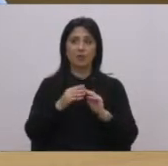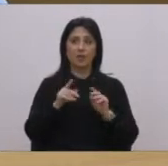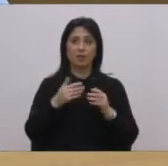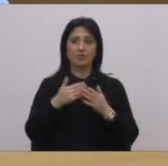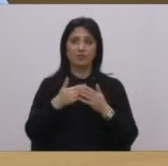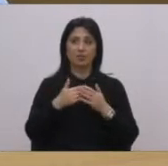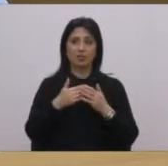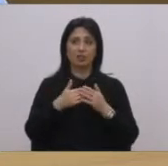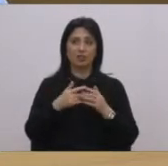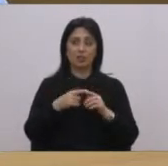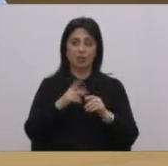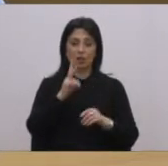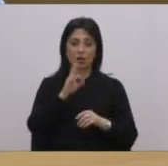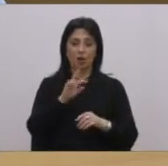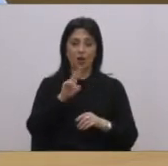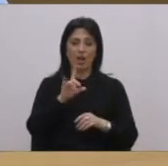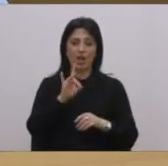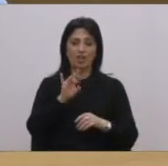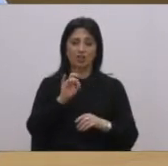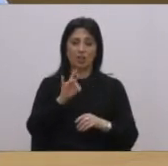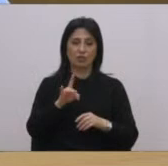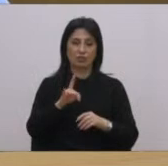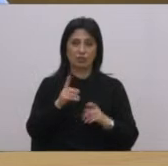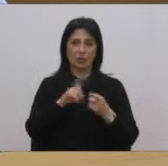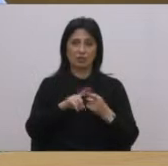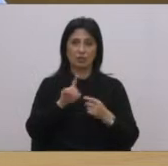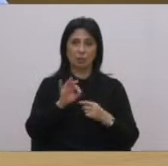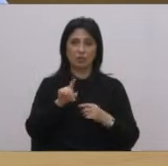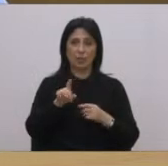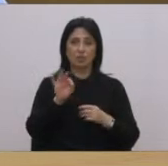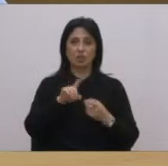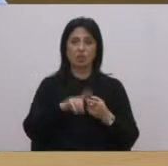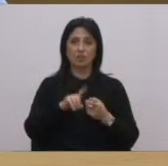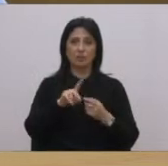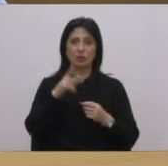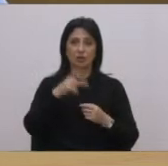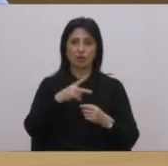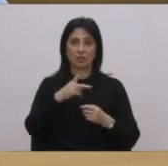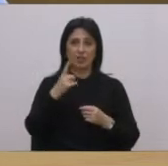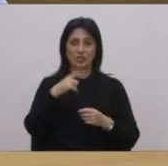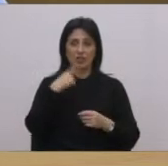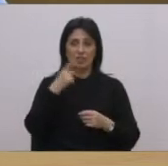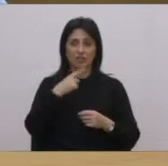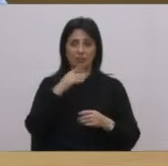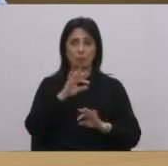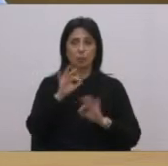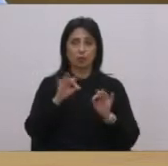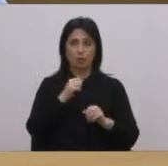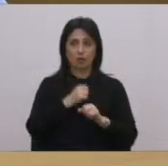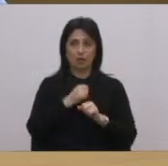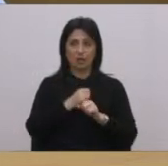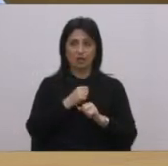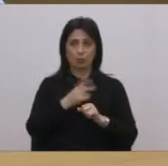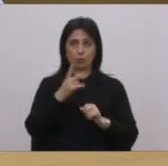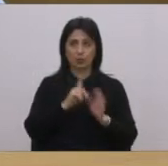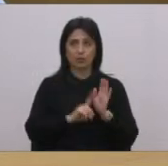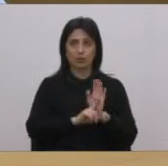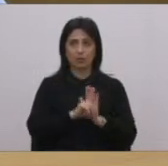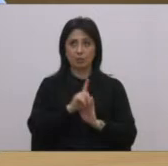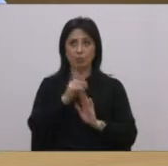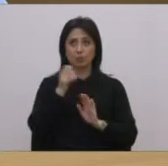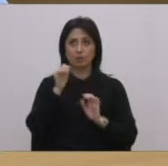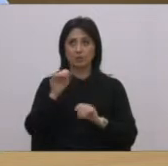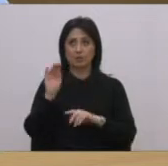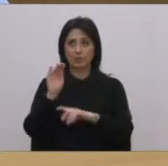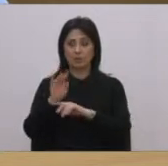ვთქვათ კოლექტორთან დაკავშირებით. ამის შესახებ 2021 წელს პროექტი გაკეთდა, უნდა დაწყებულიყო, თუ